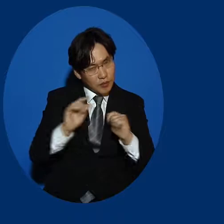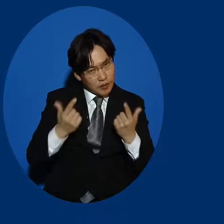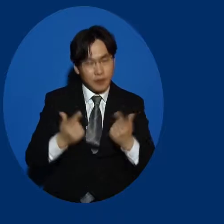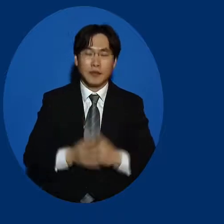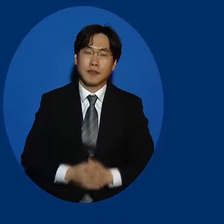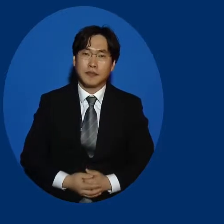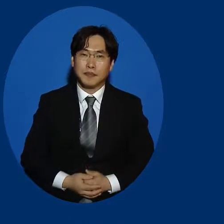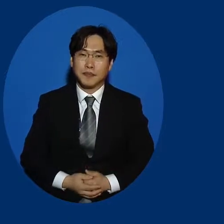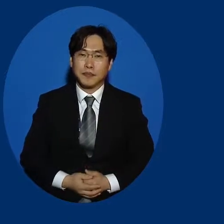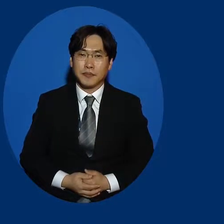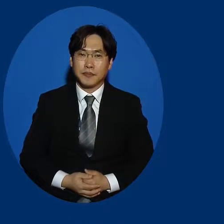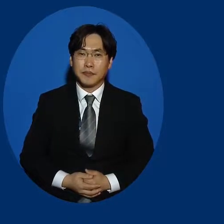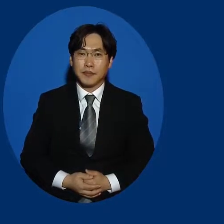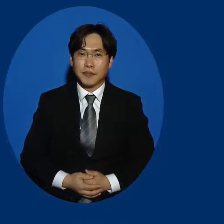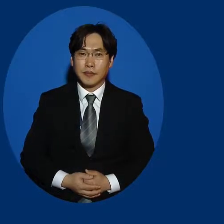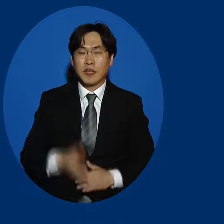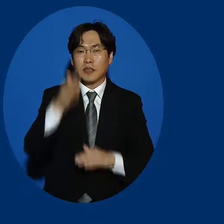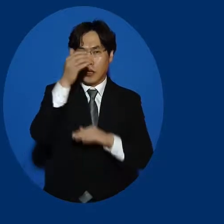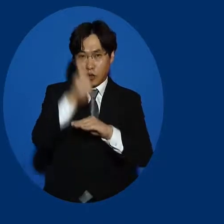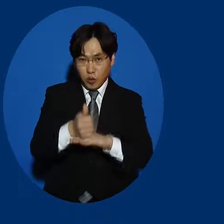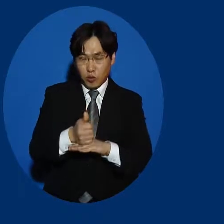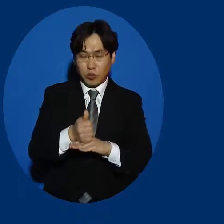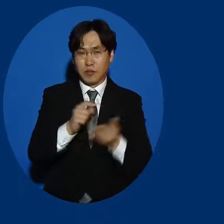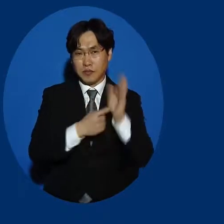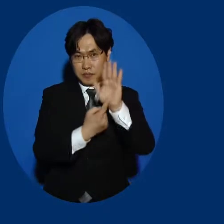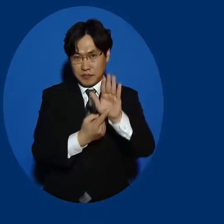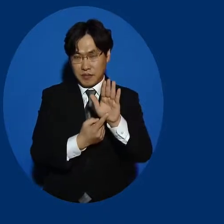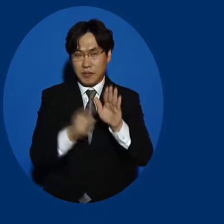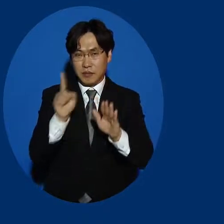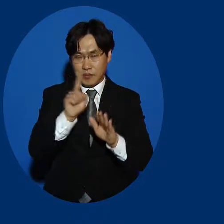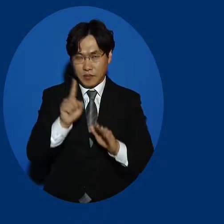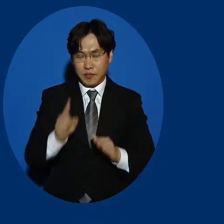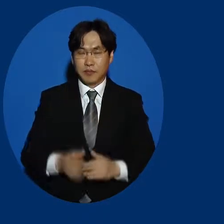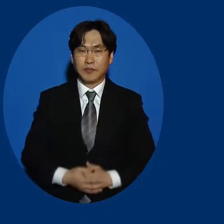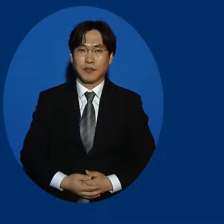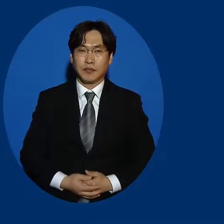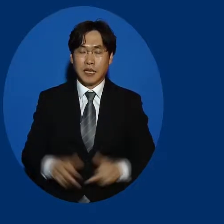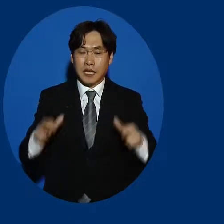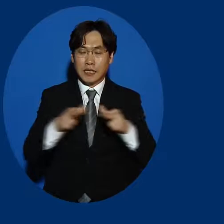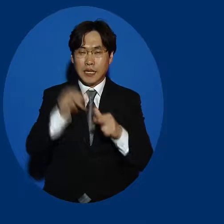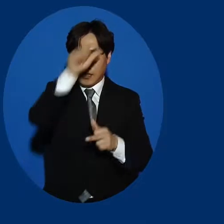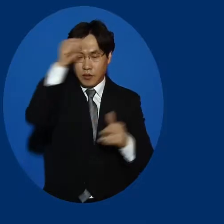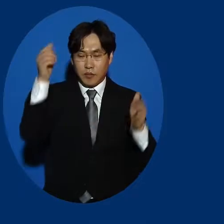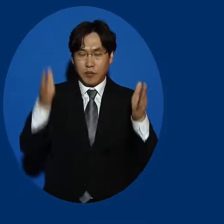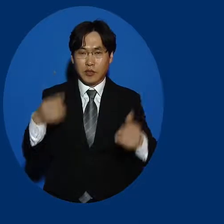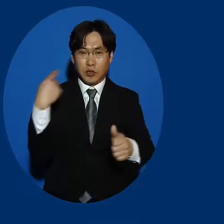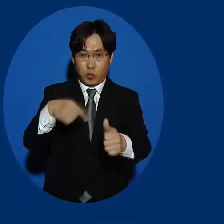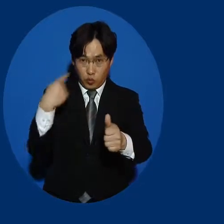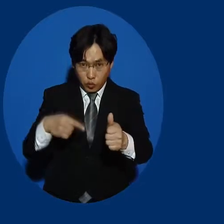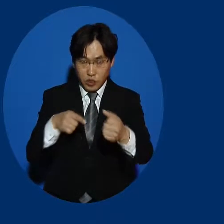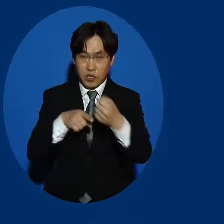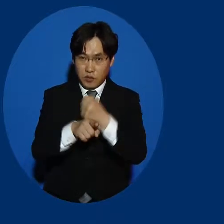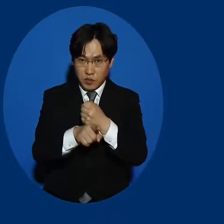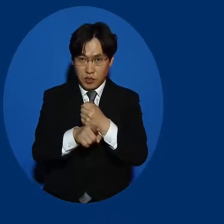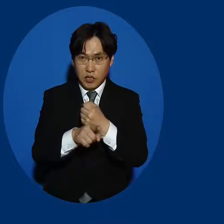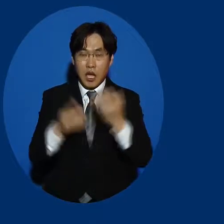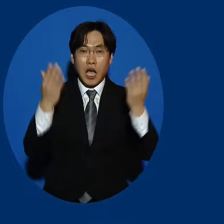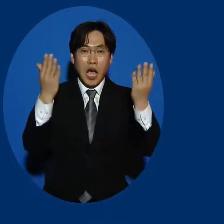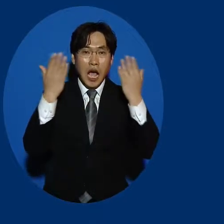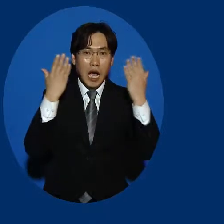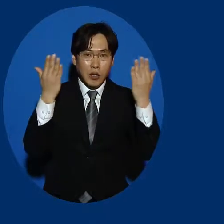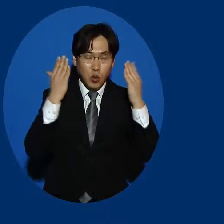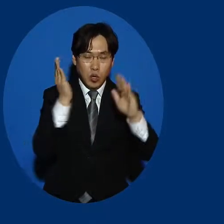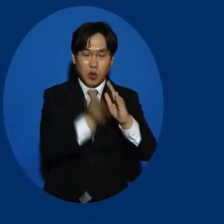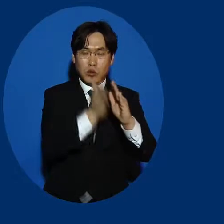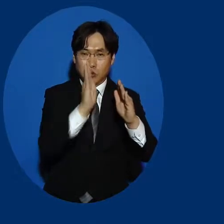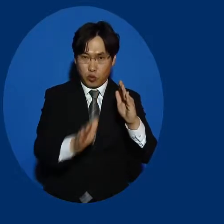자, 결론적으로 장애인 평생교육을 저는 이렇게 정의하고자 합니다. 장애인 평생교육이란 학교의